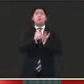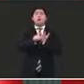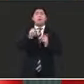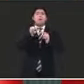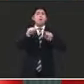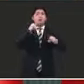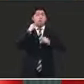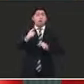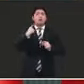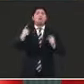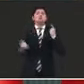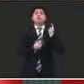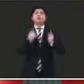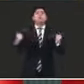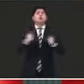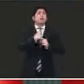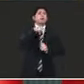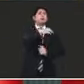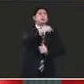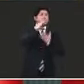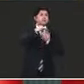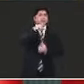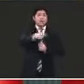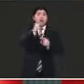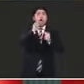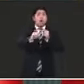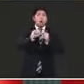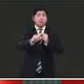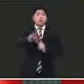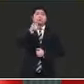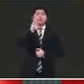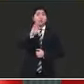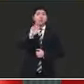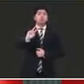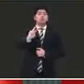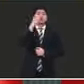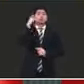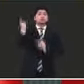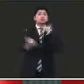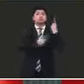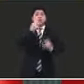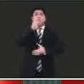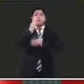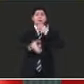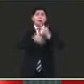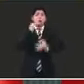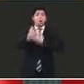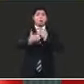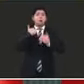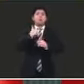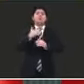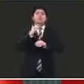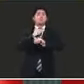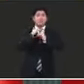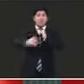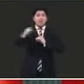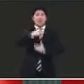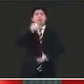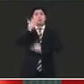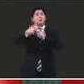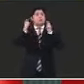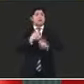çeşitli kesimlere yönelik ekonomik ve demokratik müjdelerimizi milletimizle paylaşıyoruz